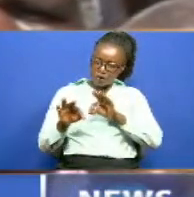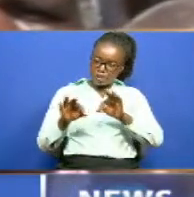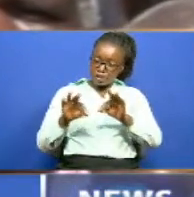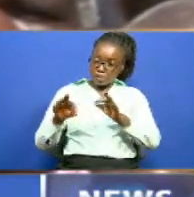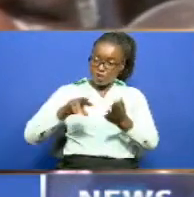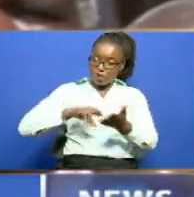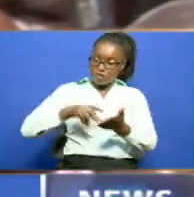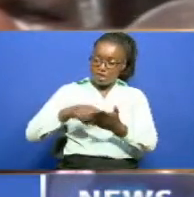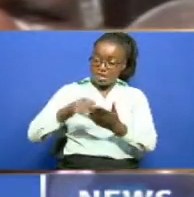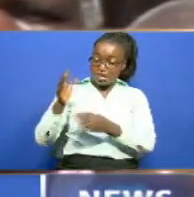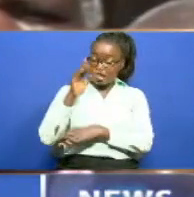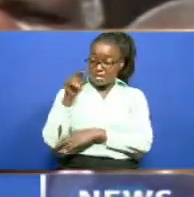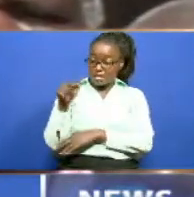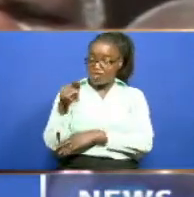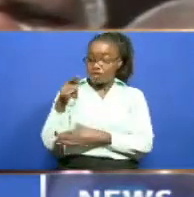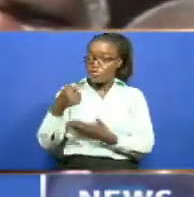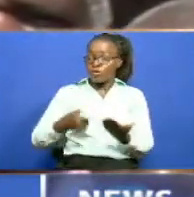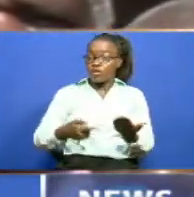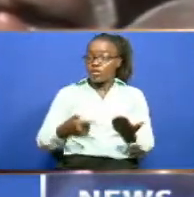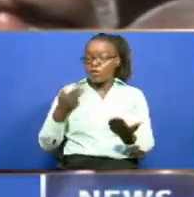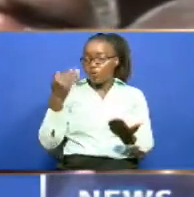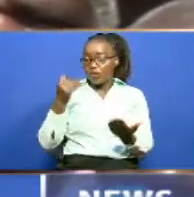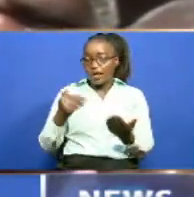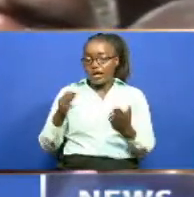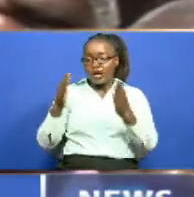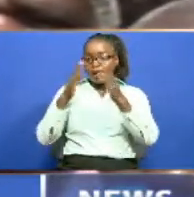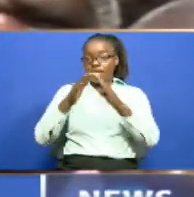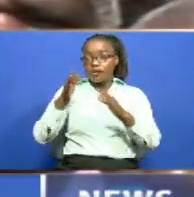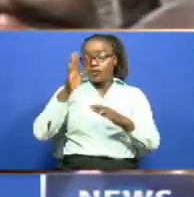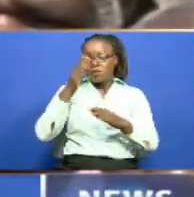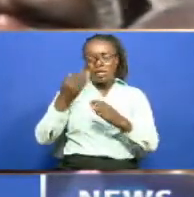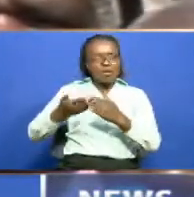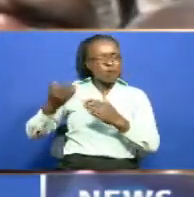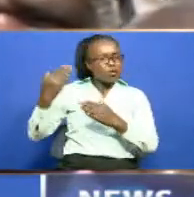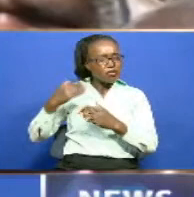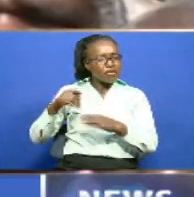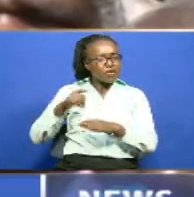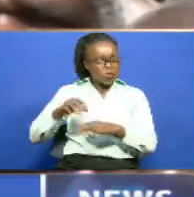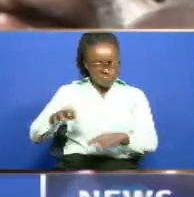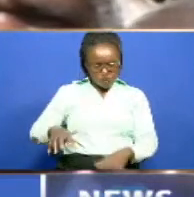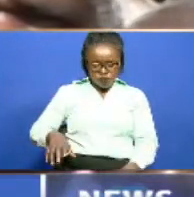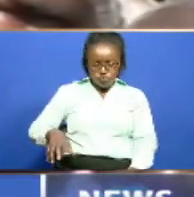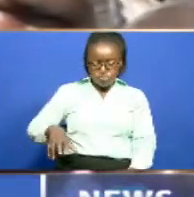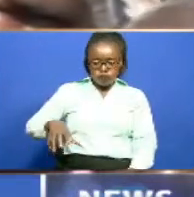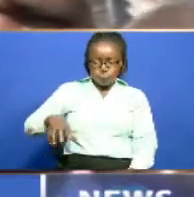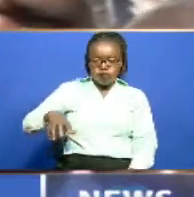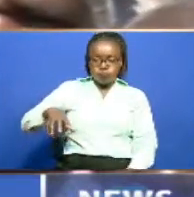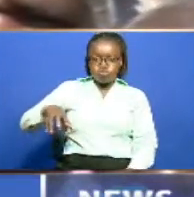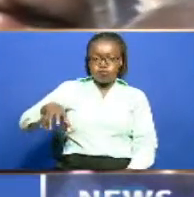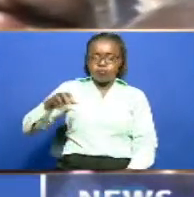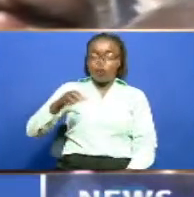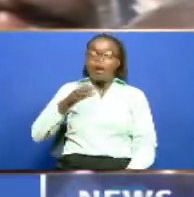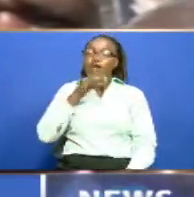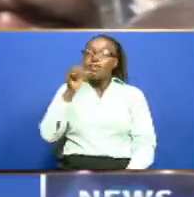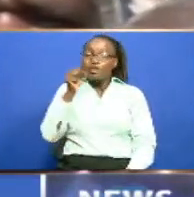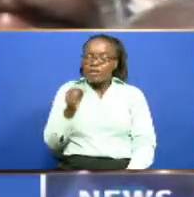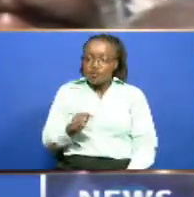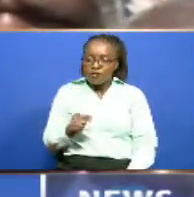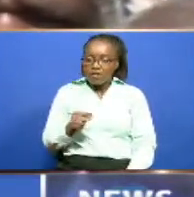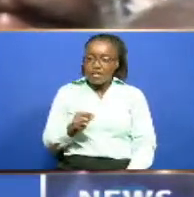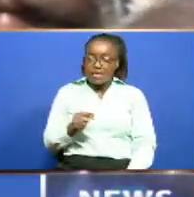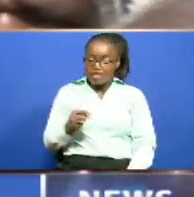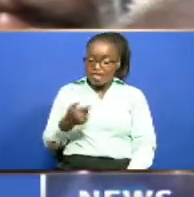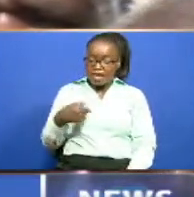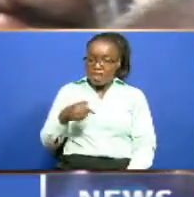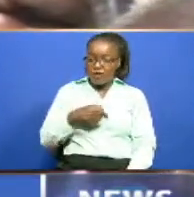nini. Sababu hii ni nyumba ya Mungu. Hata zamani tukiwa wadogo tulikuwa tunaambiwa na mababu zetu na baba